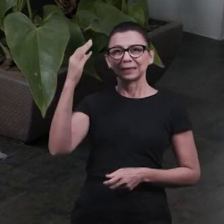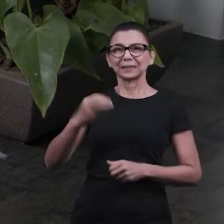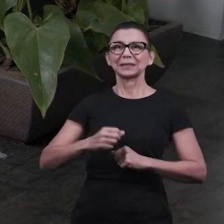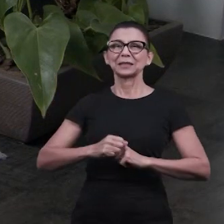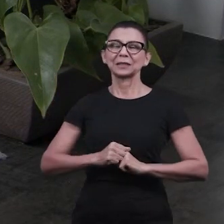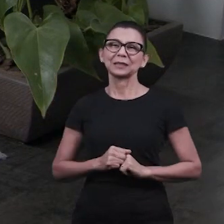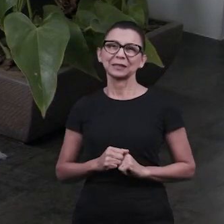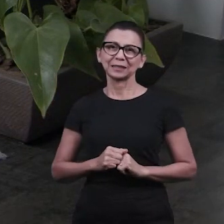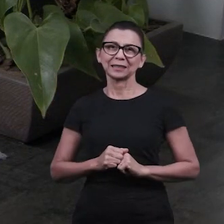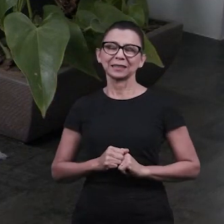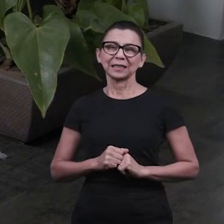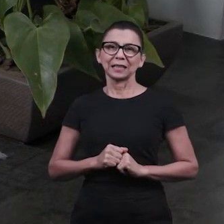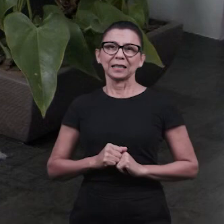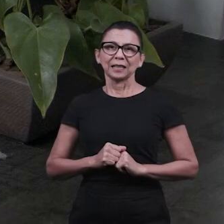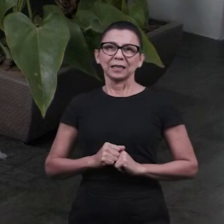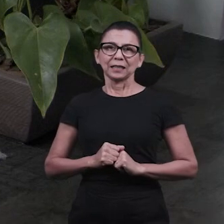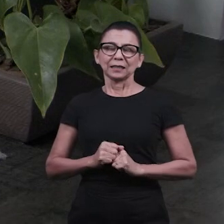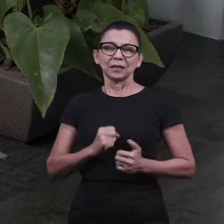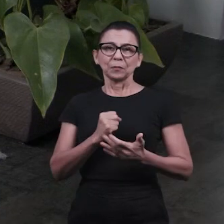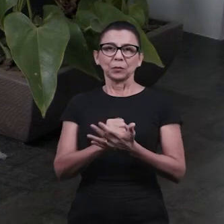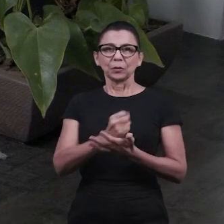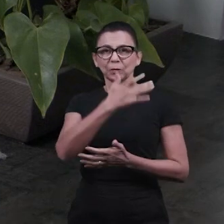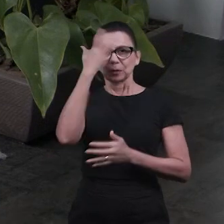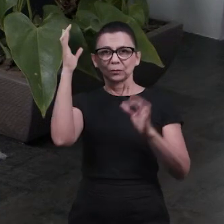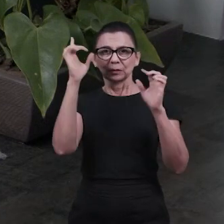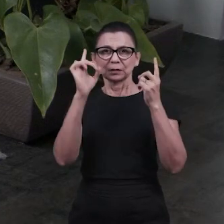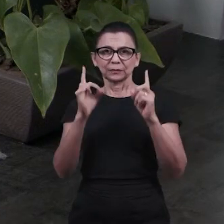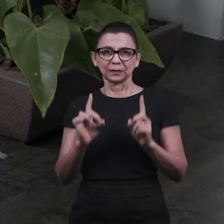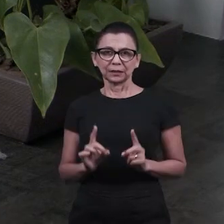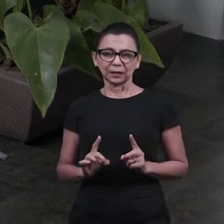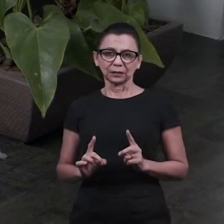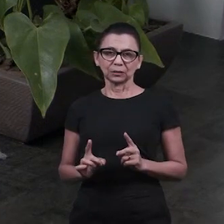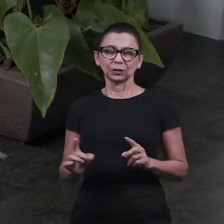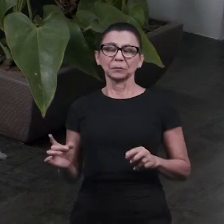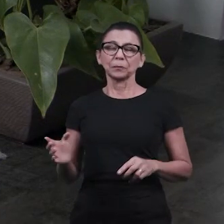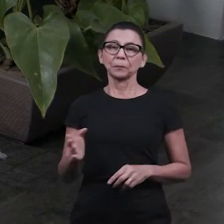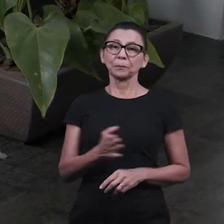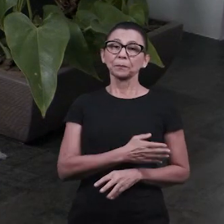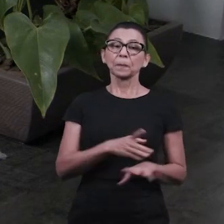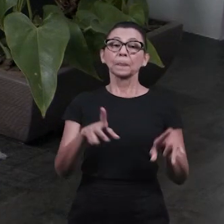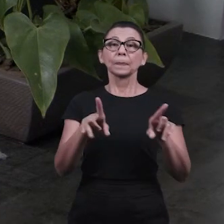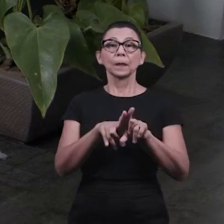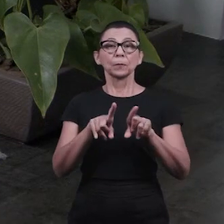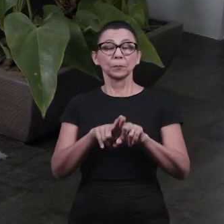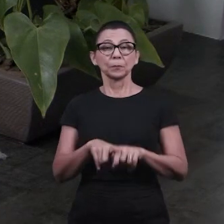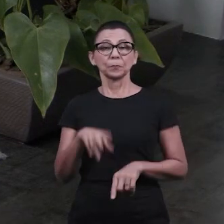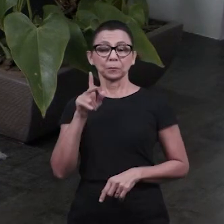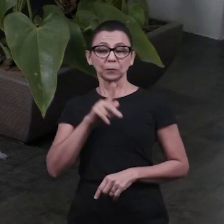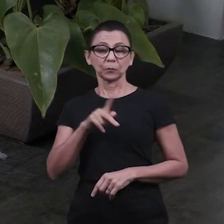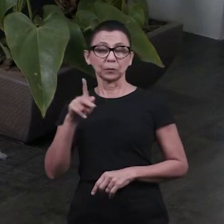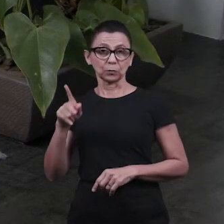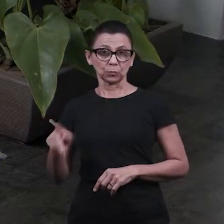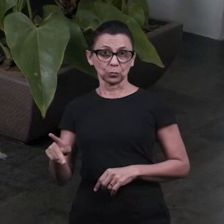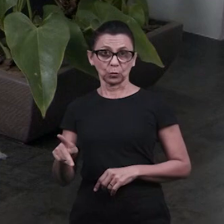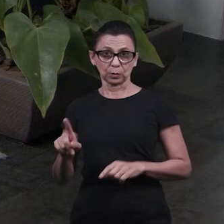des problèmes d'audition. Dans le volet parfaite louange, la professeure Janine Zumak va continuer avec l'enseignement de la